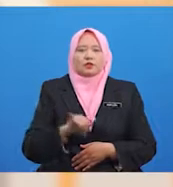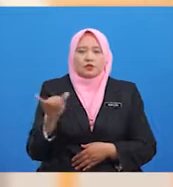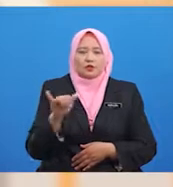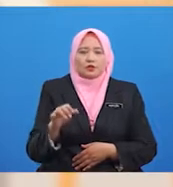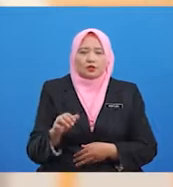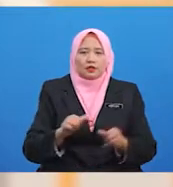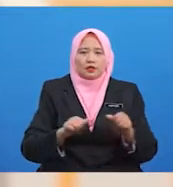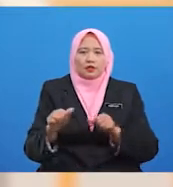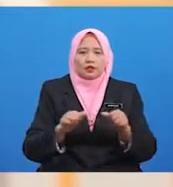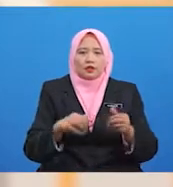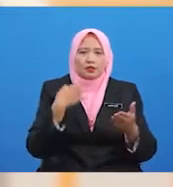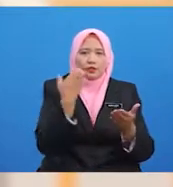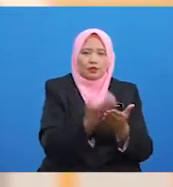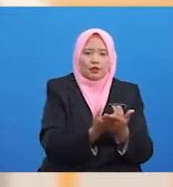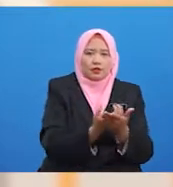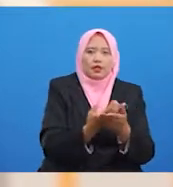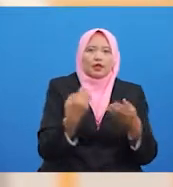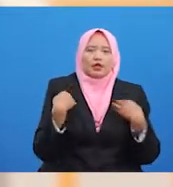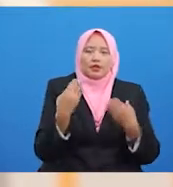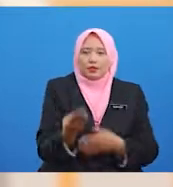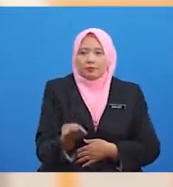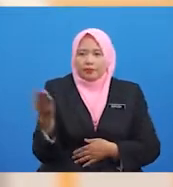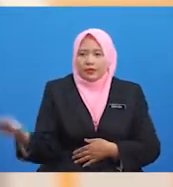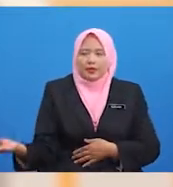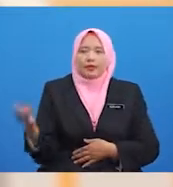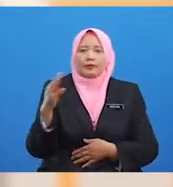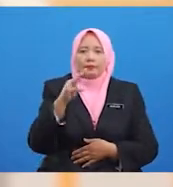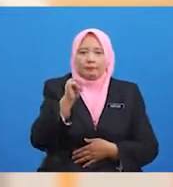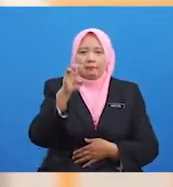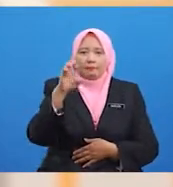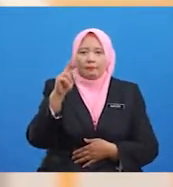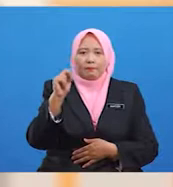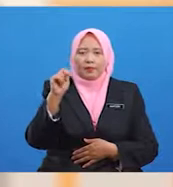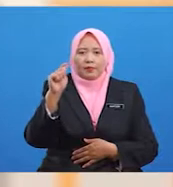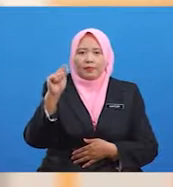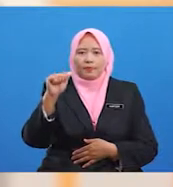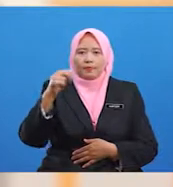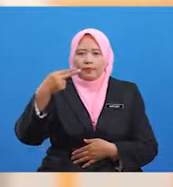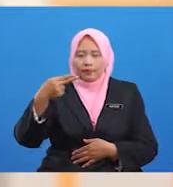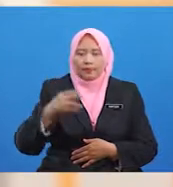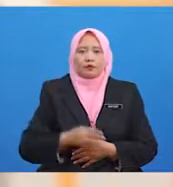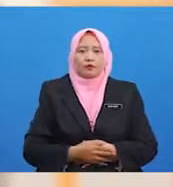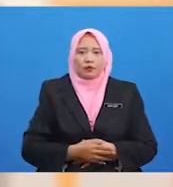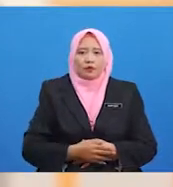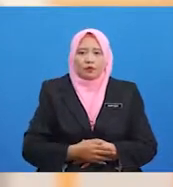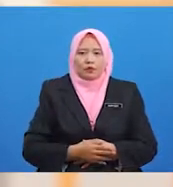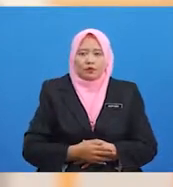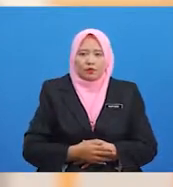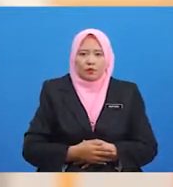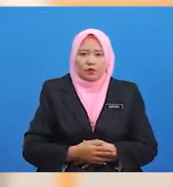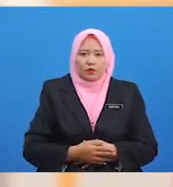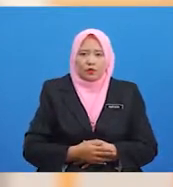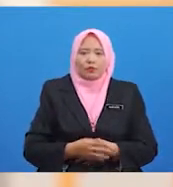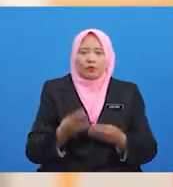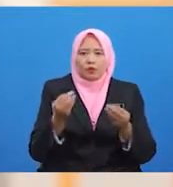yang berasaskan bahan mentah. Sektor ini memberi keutamaan dalam